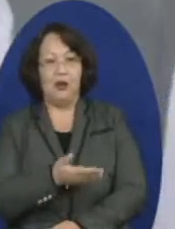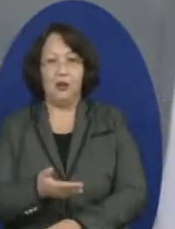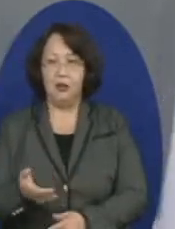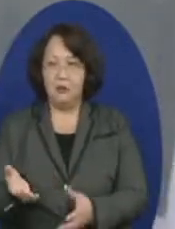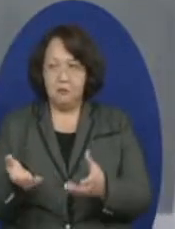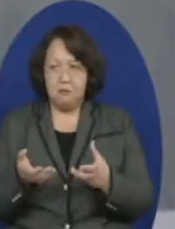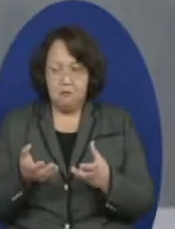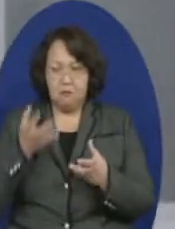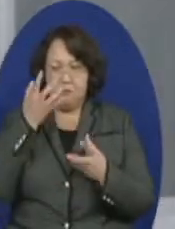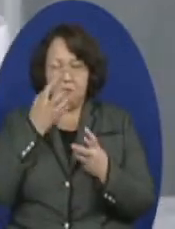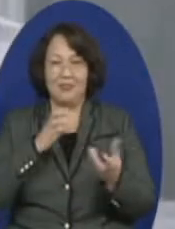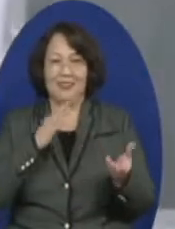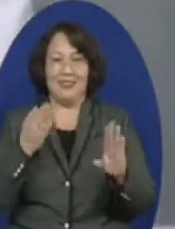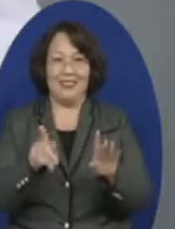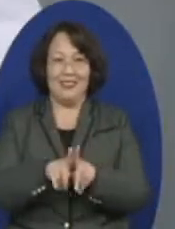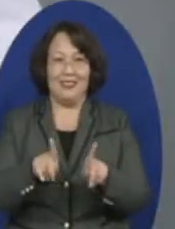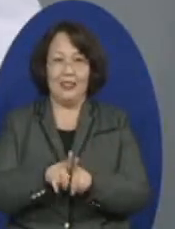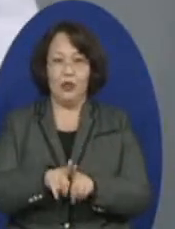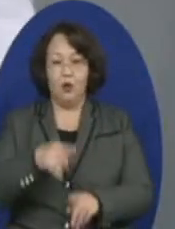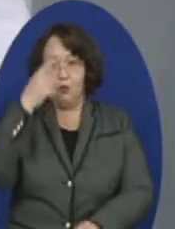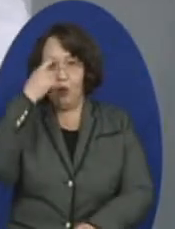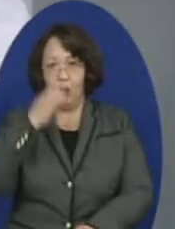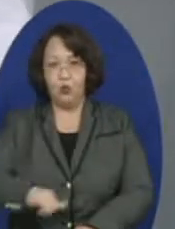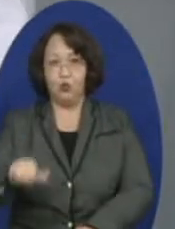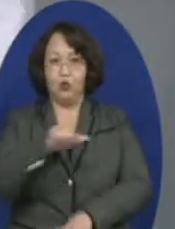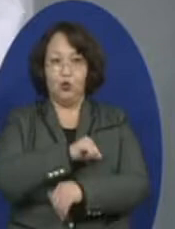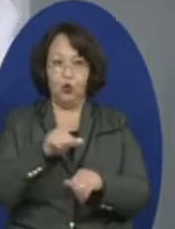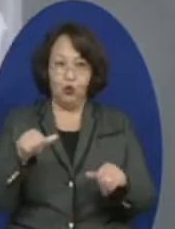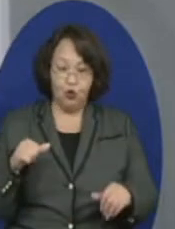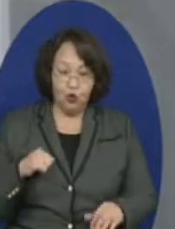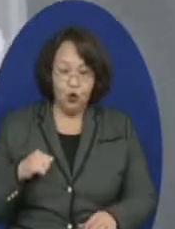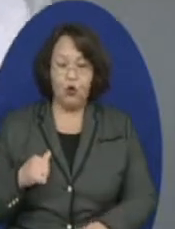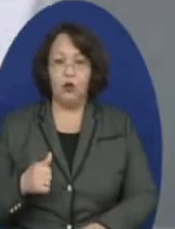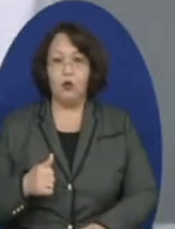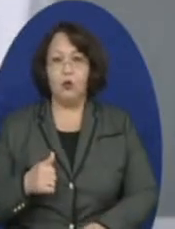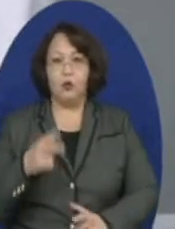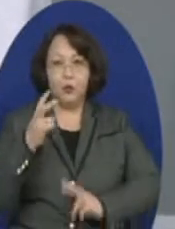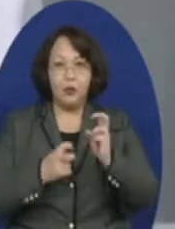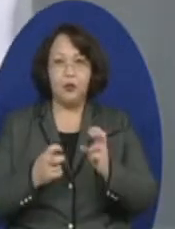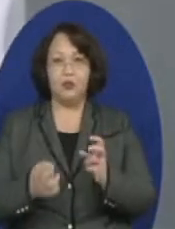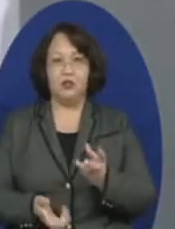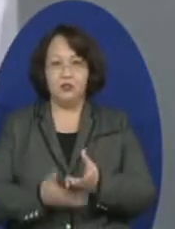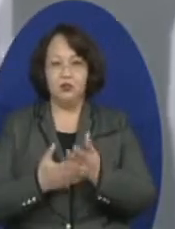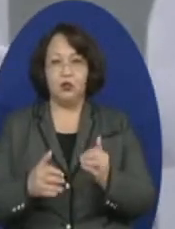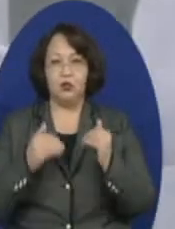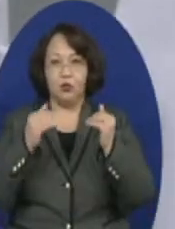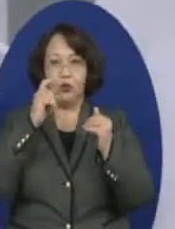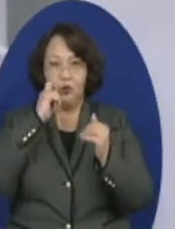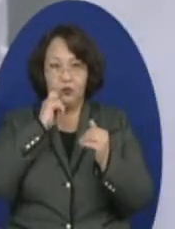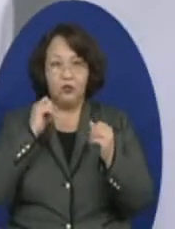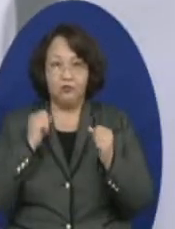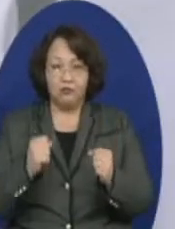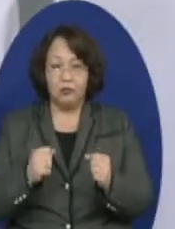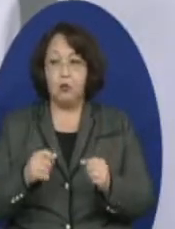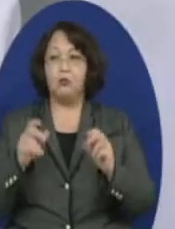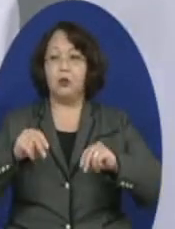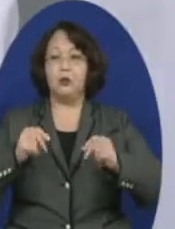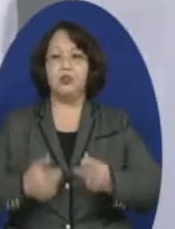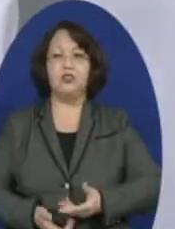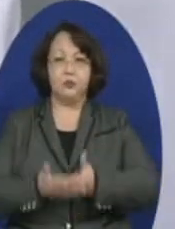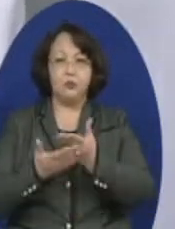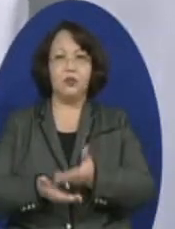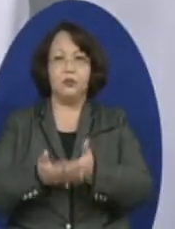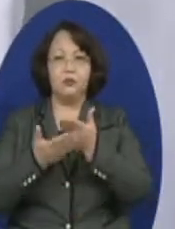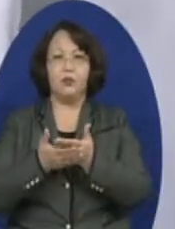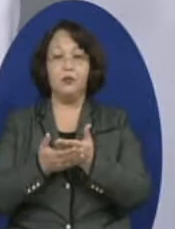ойлц. Тийм учраас таны тавьж байгаа асуудлууд маш зүйтэй. Бид нар бол маш дэмжиж байна. Тэгэхээр чадхаараа бид нар одоо энэ